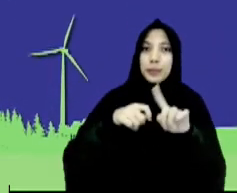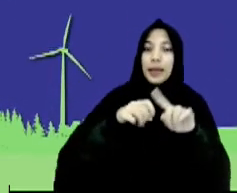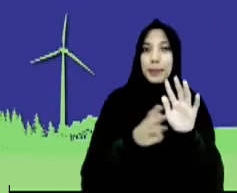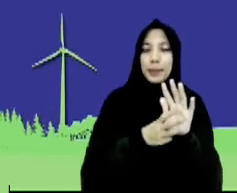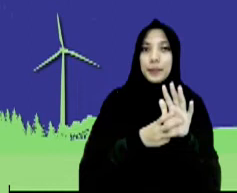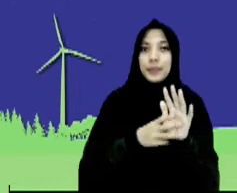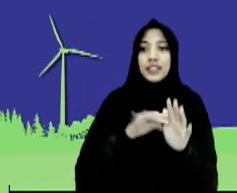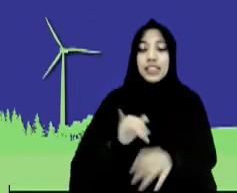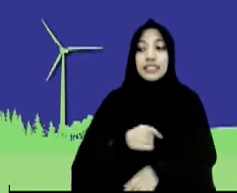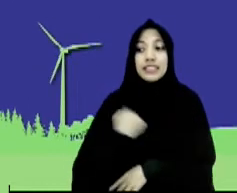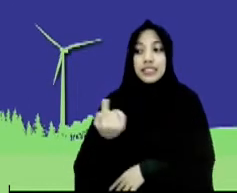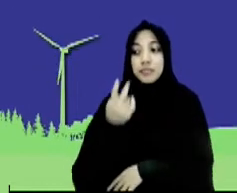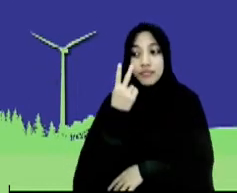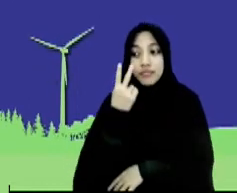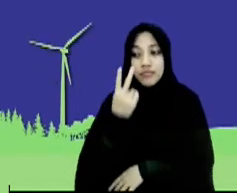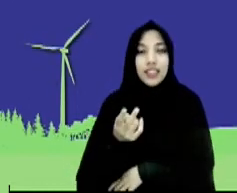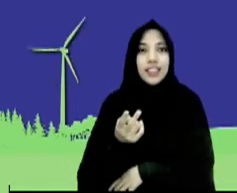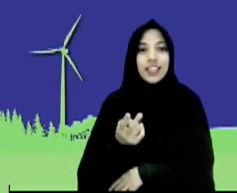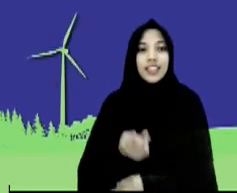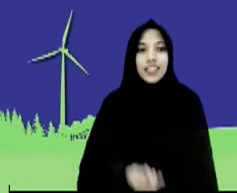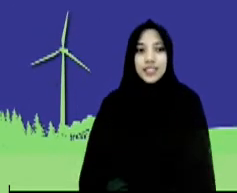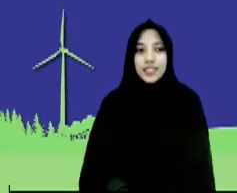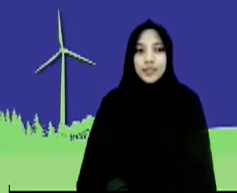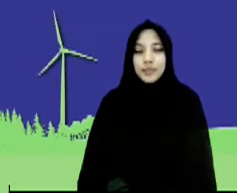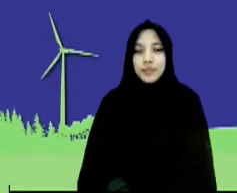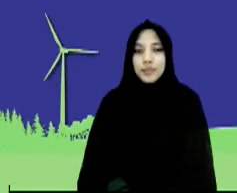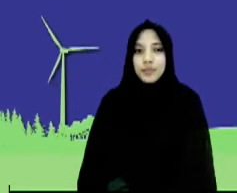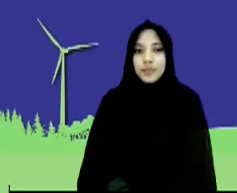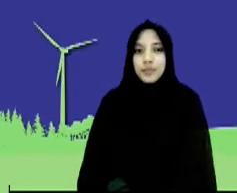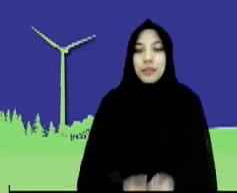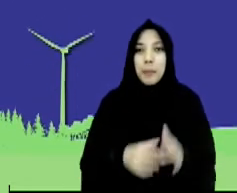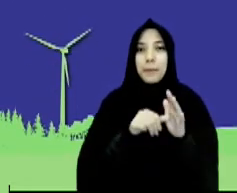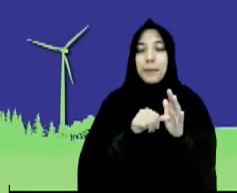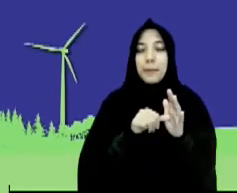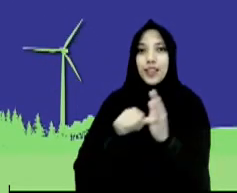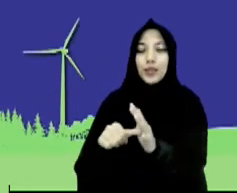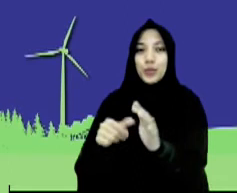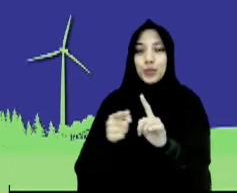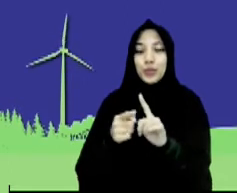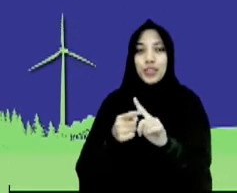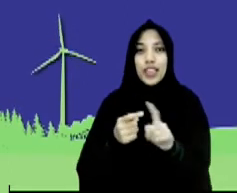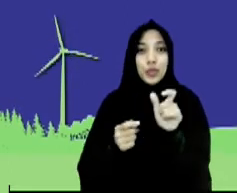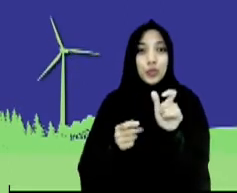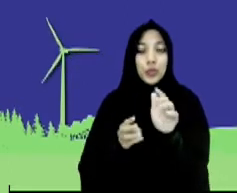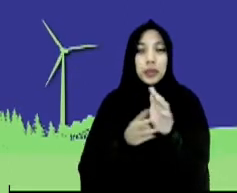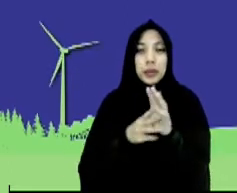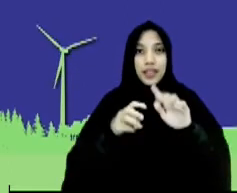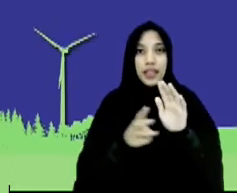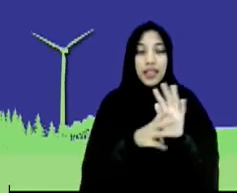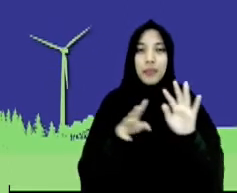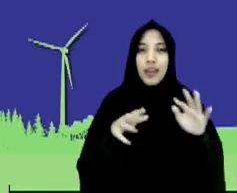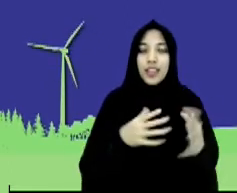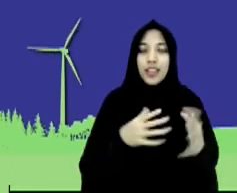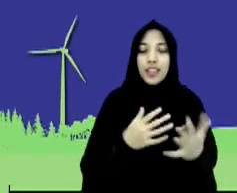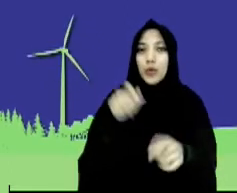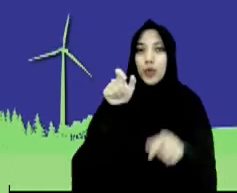jadi berarti kan kita melihat bahwa kita bantu dari sisi UMKM ataupun petaninya maupun sampai